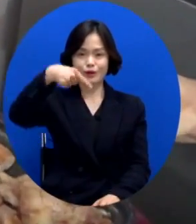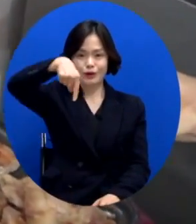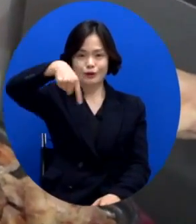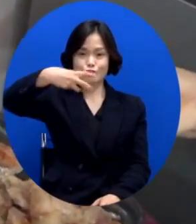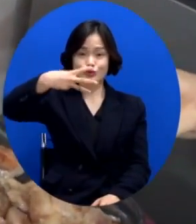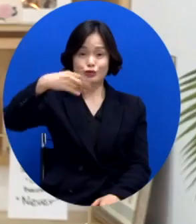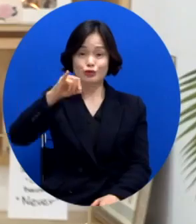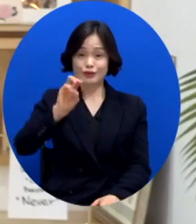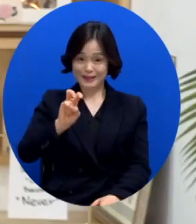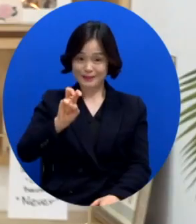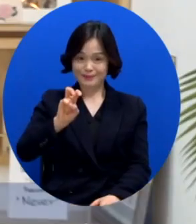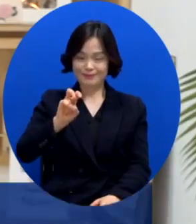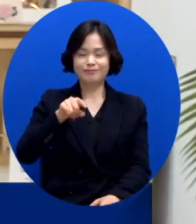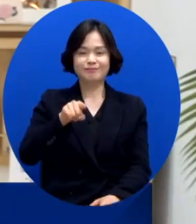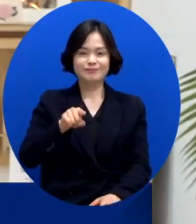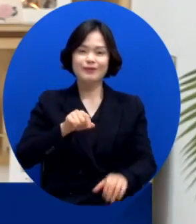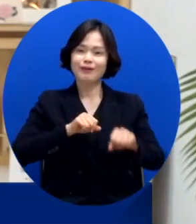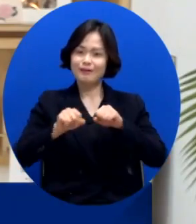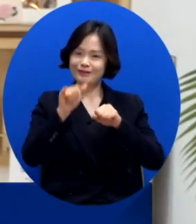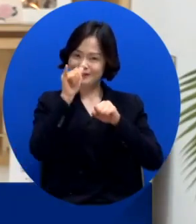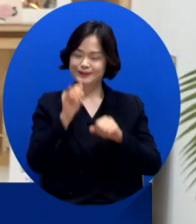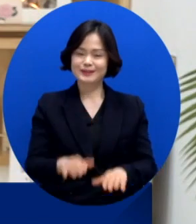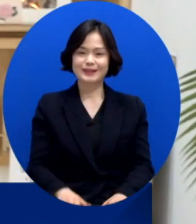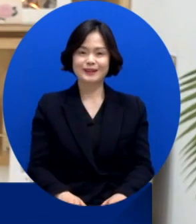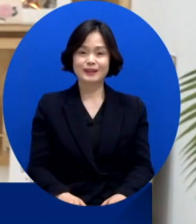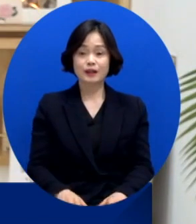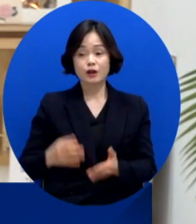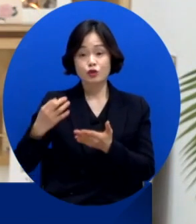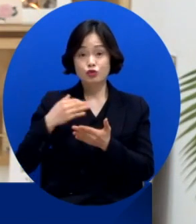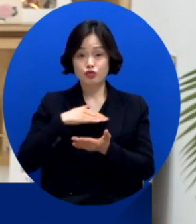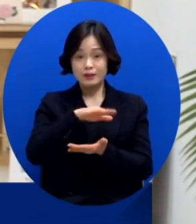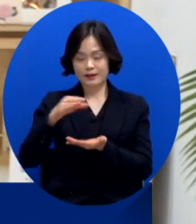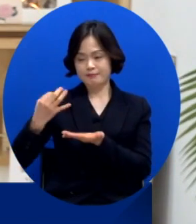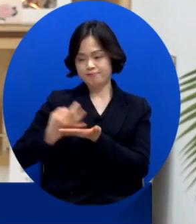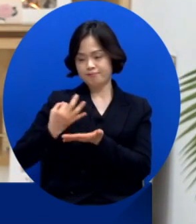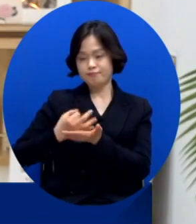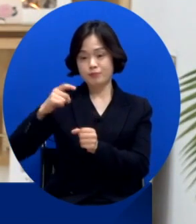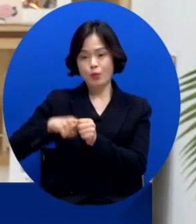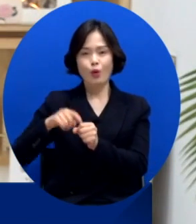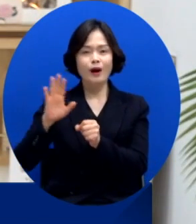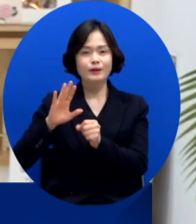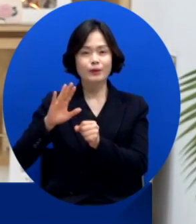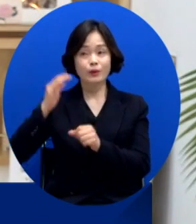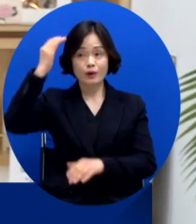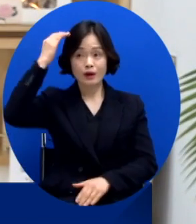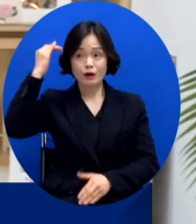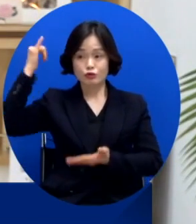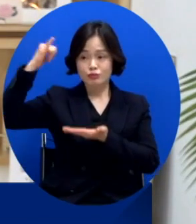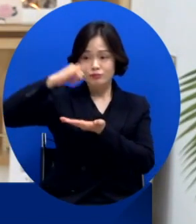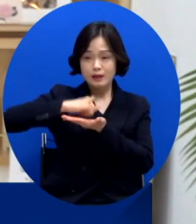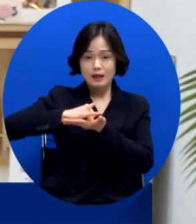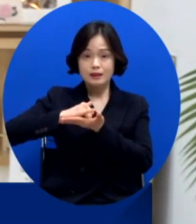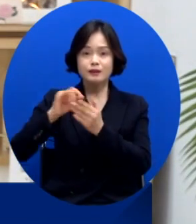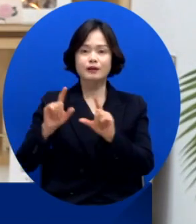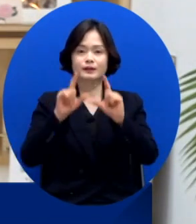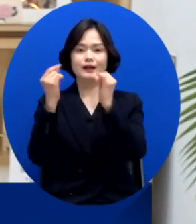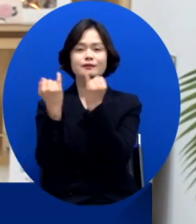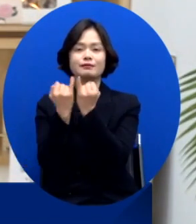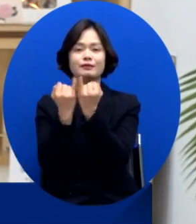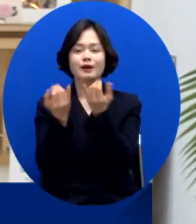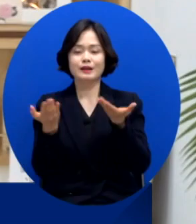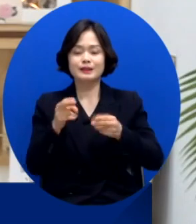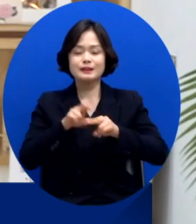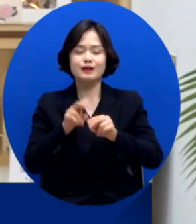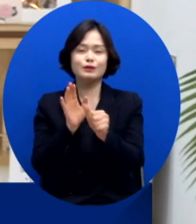시작했습니다. 수익 창출이 목적이 아니라 이제 이주민 엄마들을 고용하는 게 큰 목적이다 보니까 사실